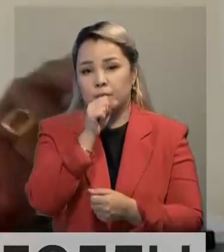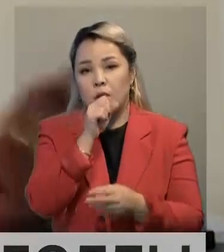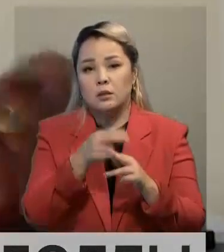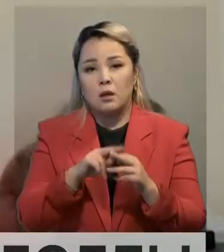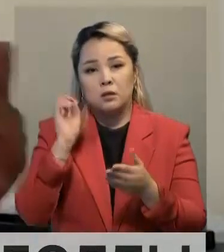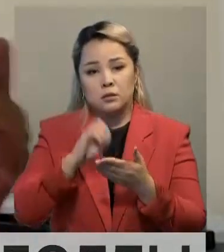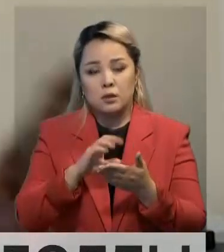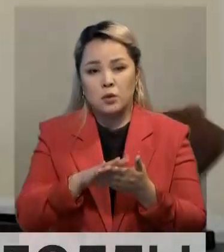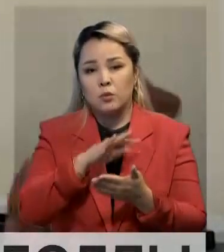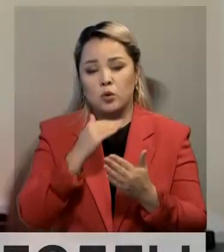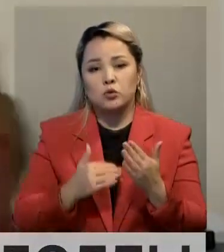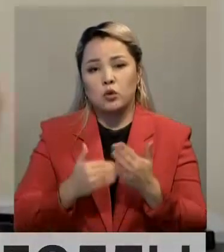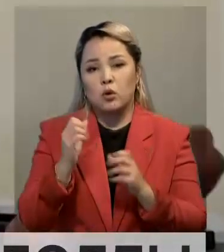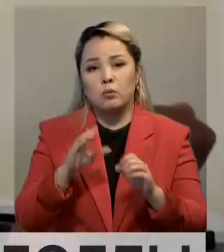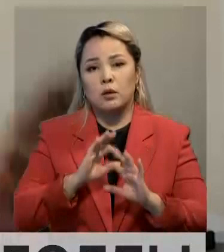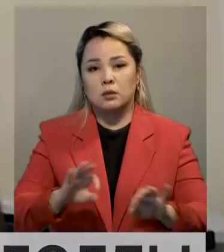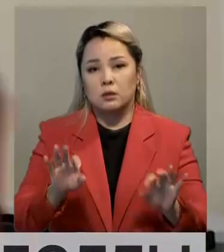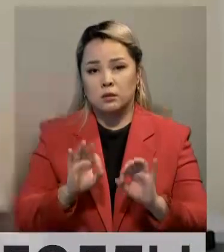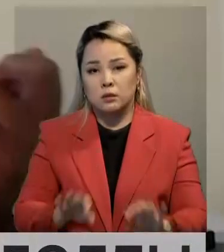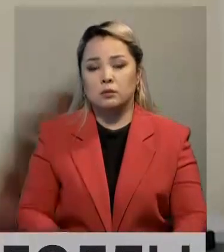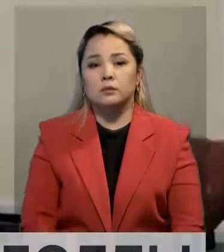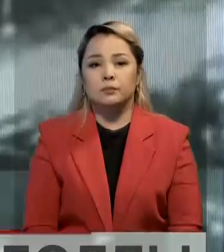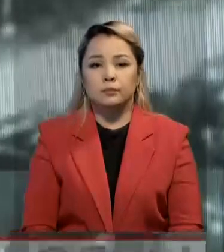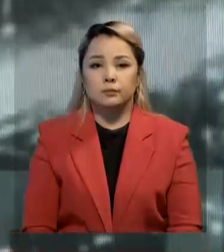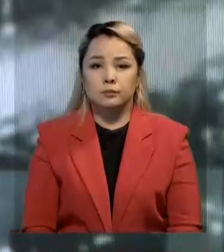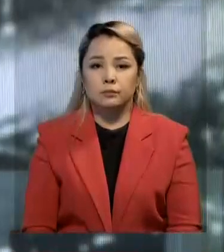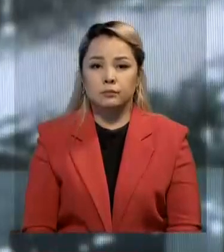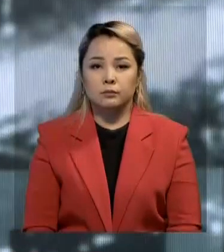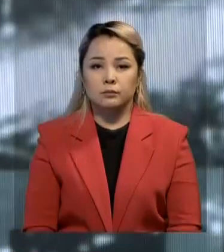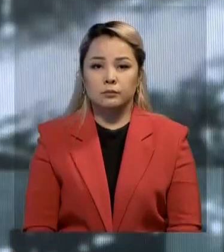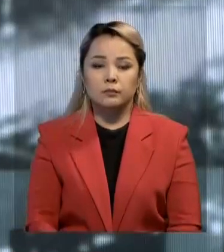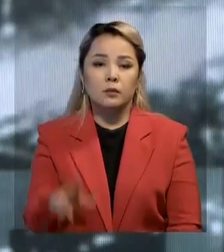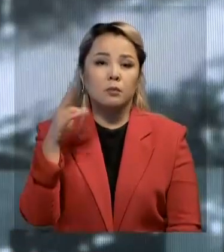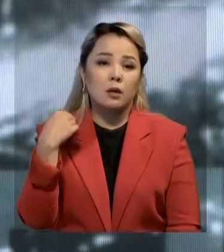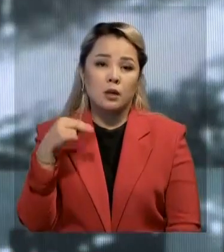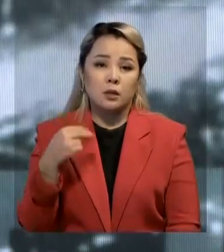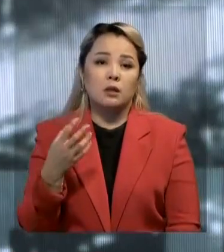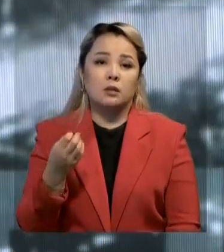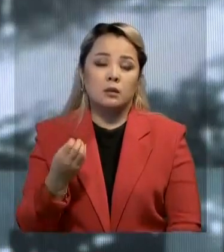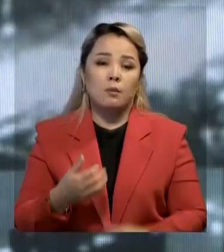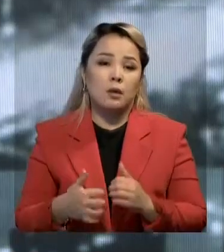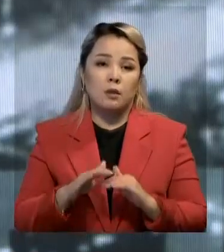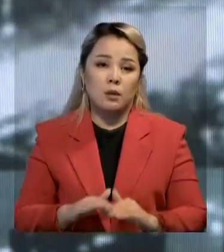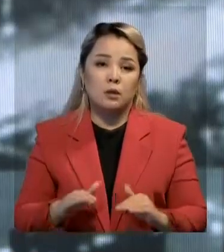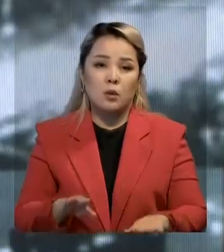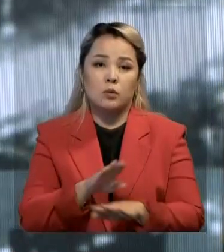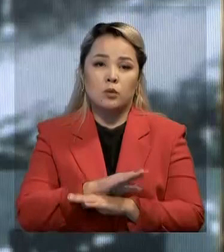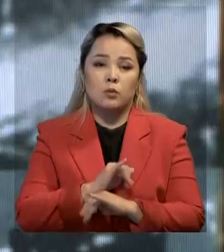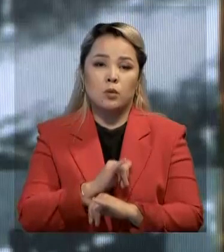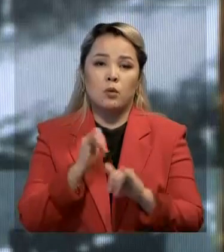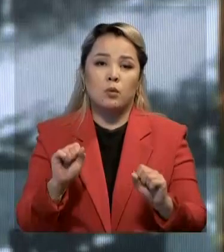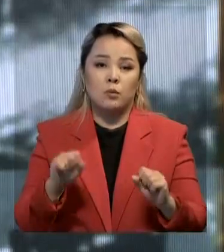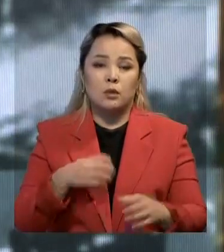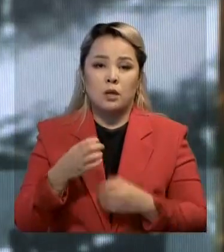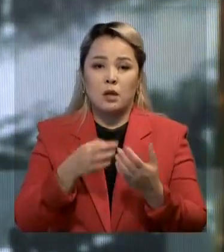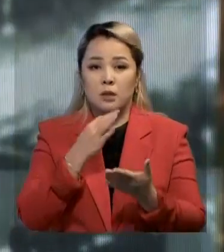сондықтан сандар әлдеқайда жоғары болуы мүмкін. Пәкістанда да балалар арасында өлім көрсеткіш артуы мүмкін